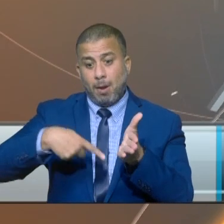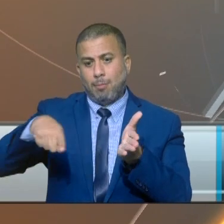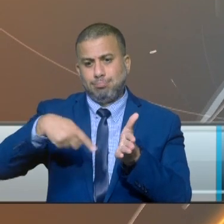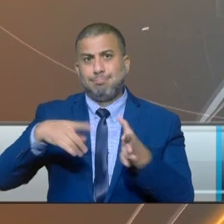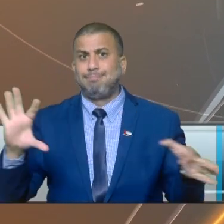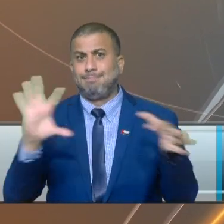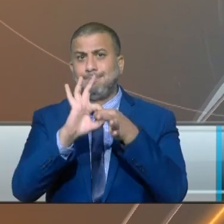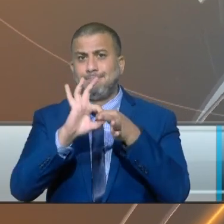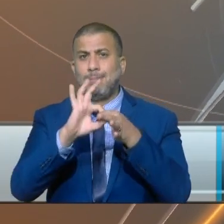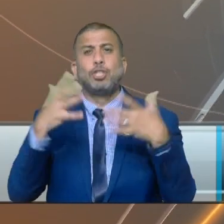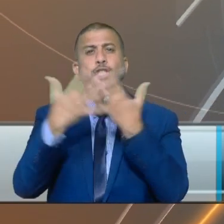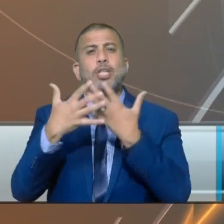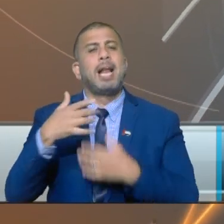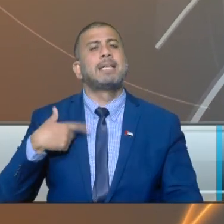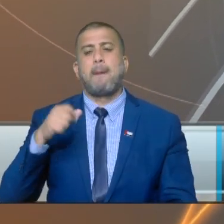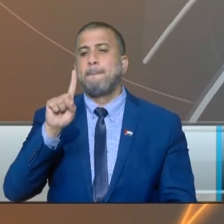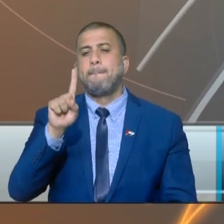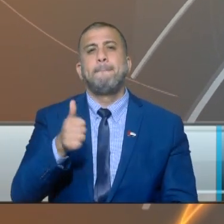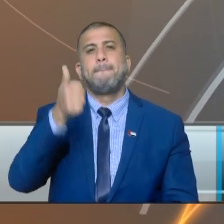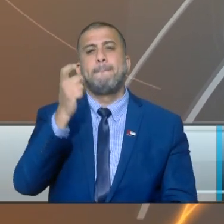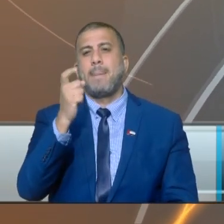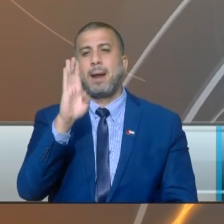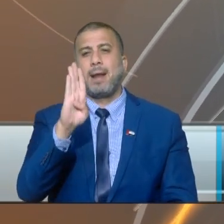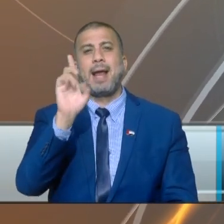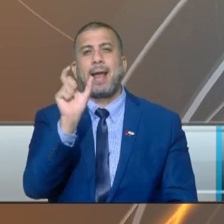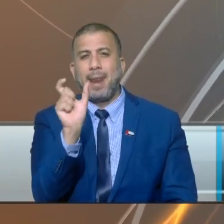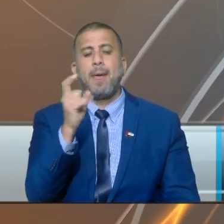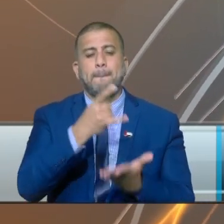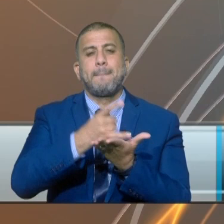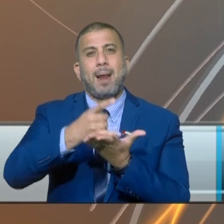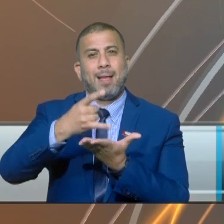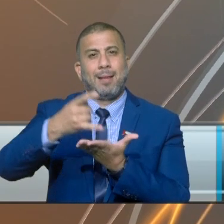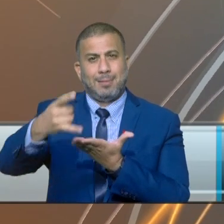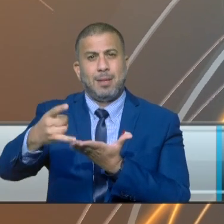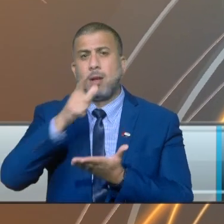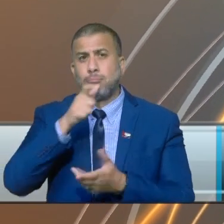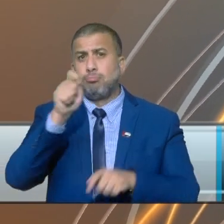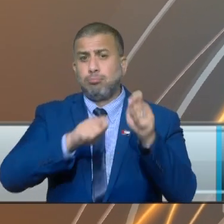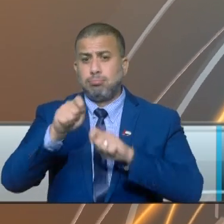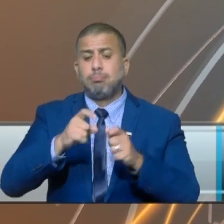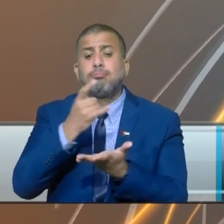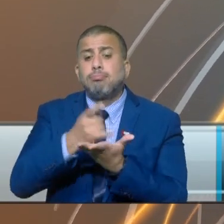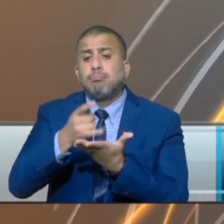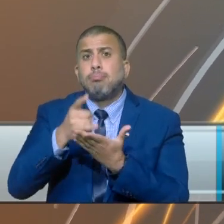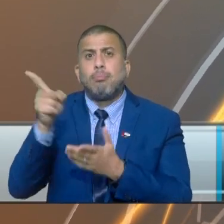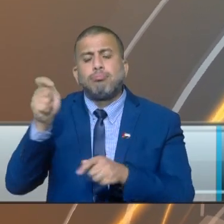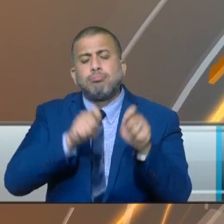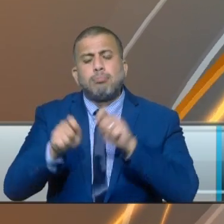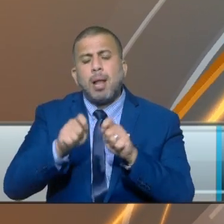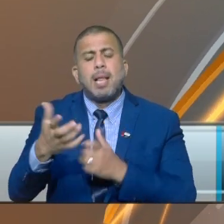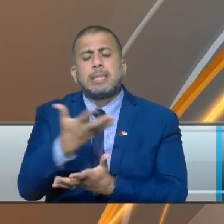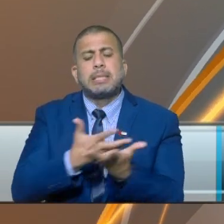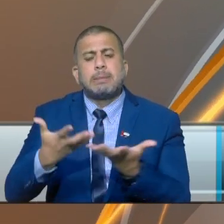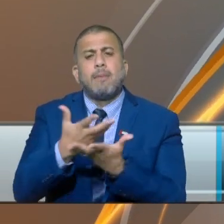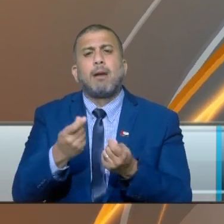المبرم مع شركه باركن اضافه الى اداره وانشاء وتطوير وتص المواقف الخاصه والاستثمار